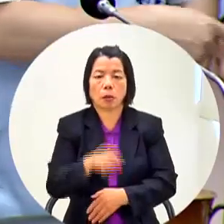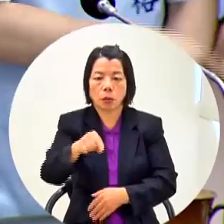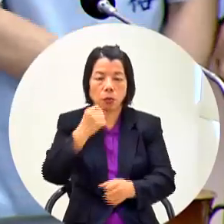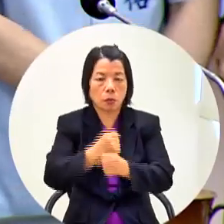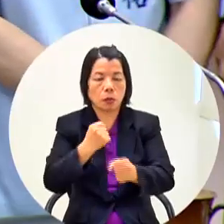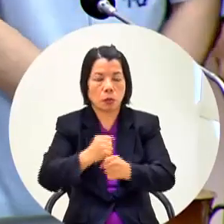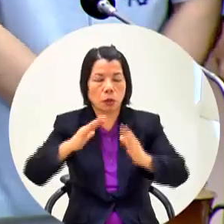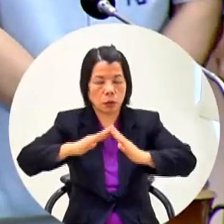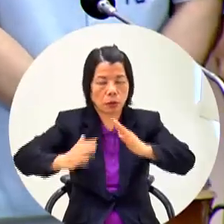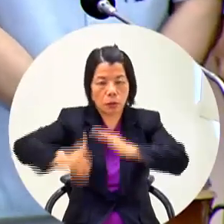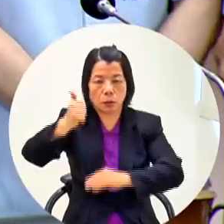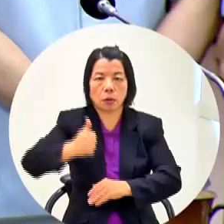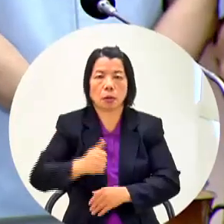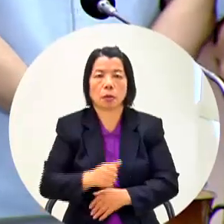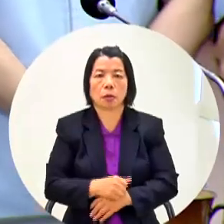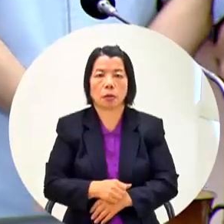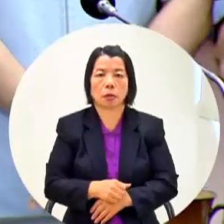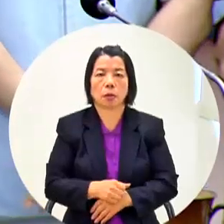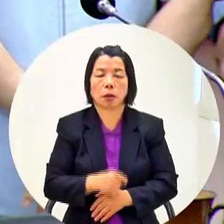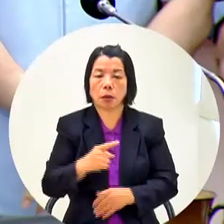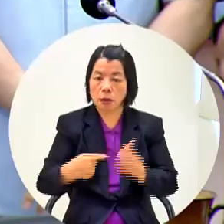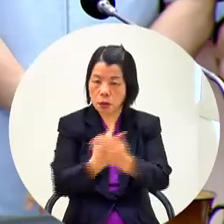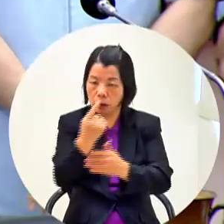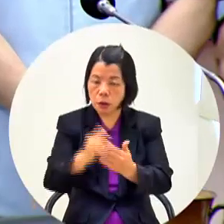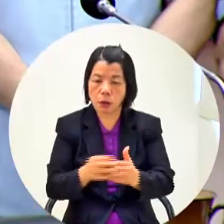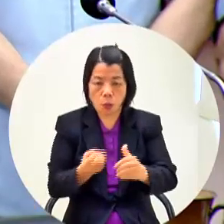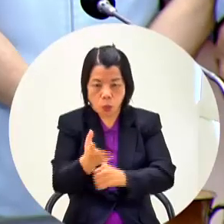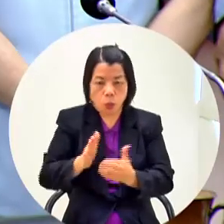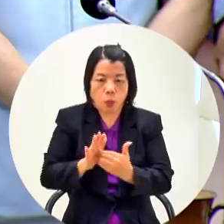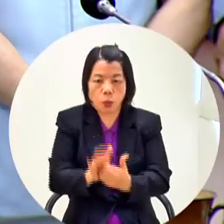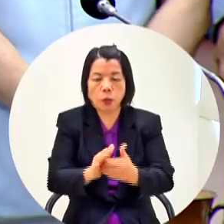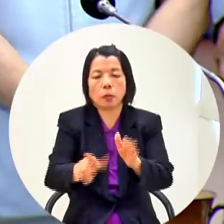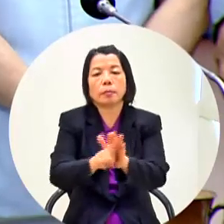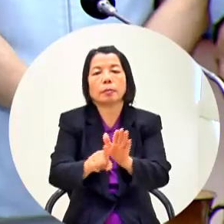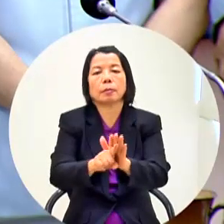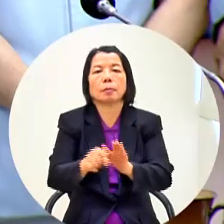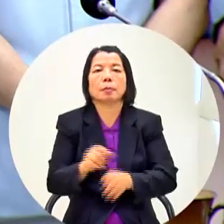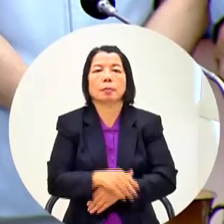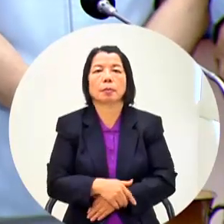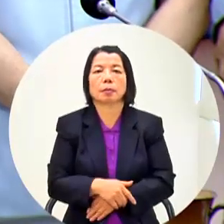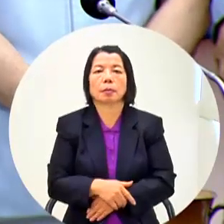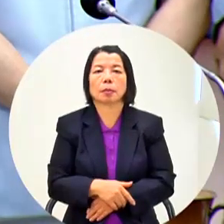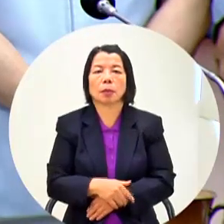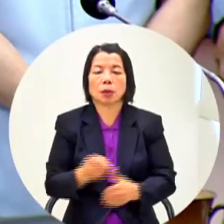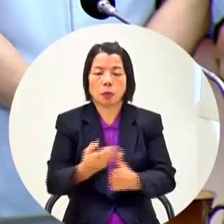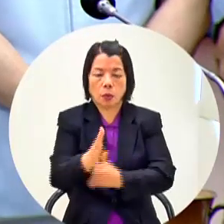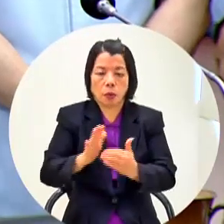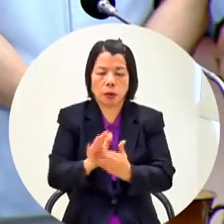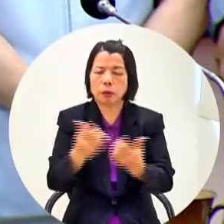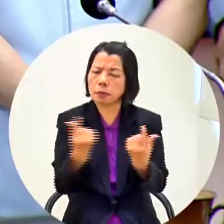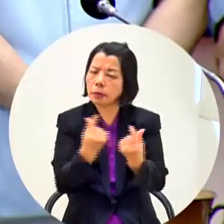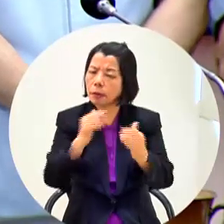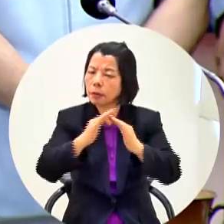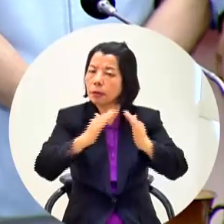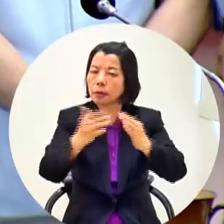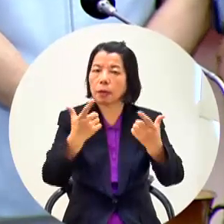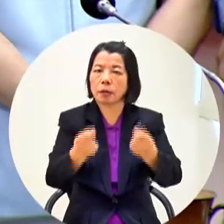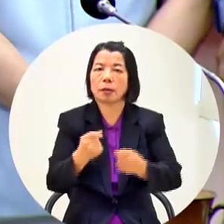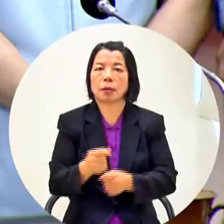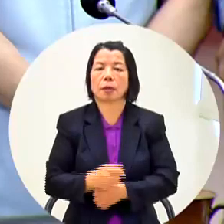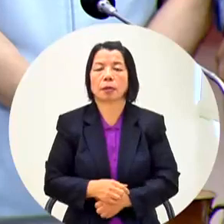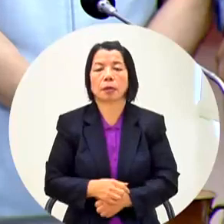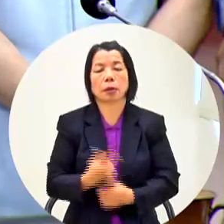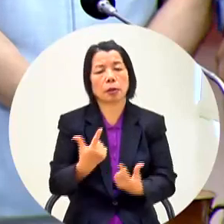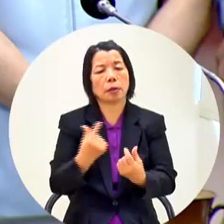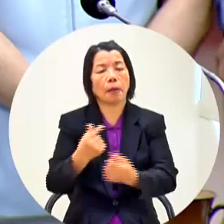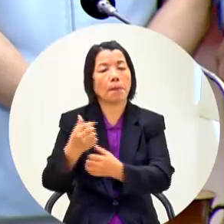长所做的事情只是一个防疫的演练，而且防疫如作战，当然叫做兵推啊。所